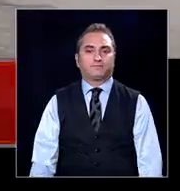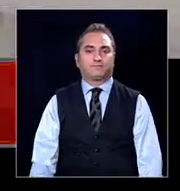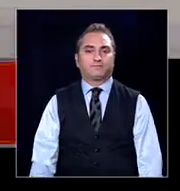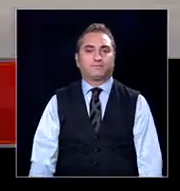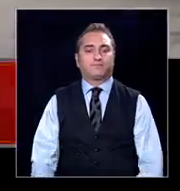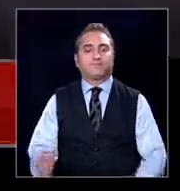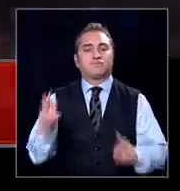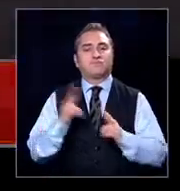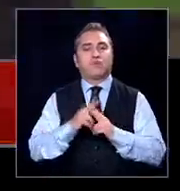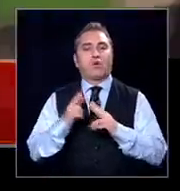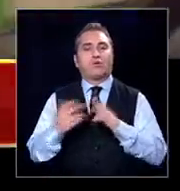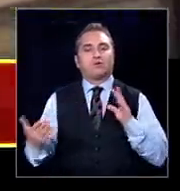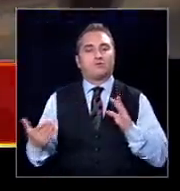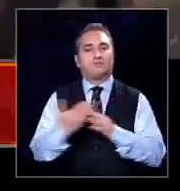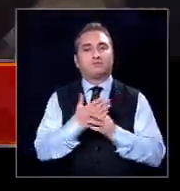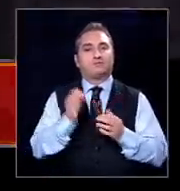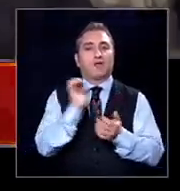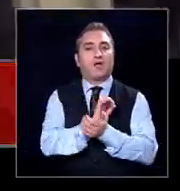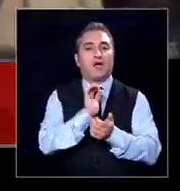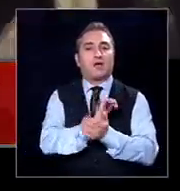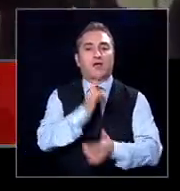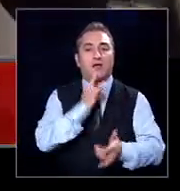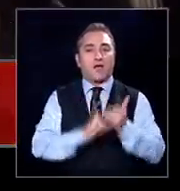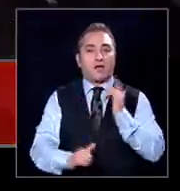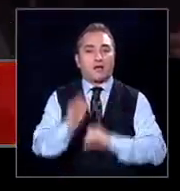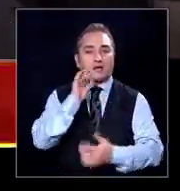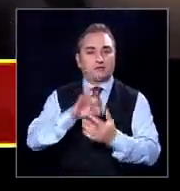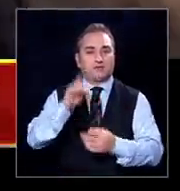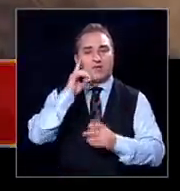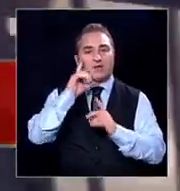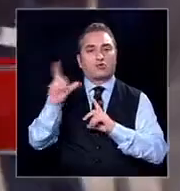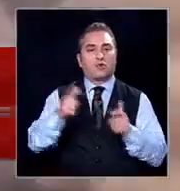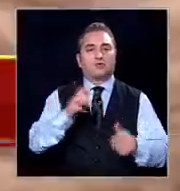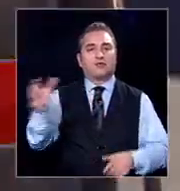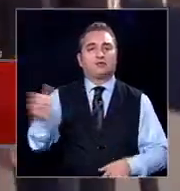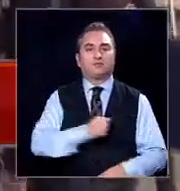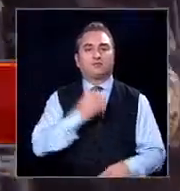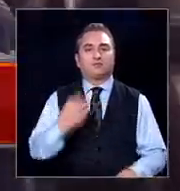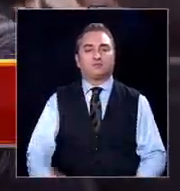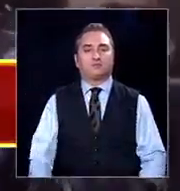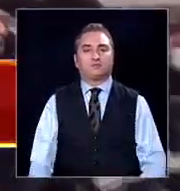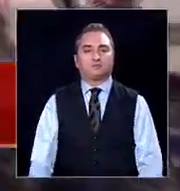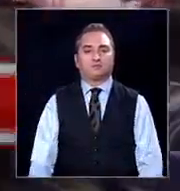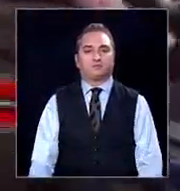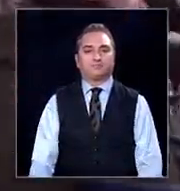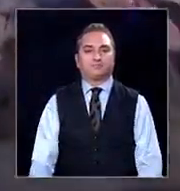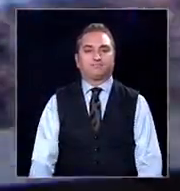Araya polis girdi. Ailelere hakarete yeltenen kişi gözaltına alındı.